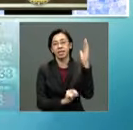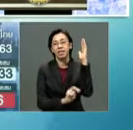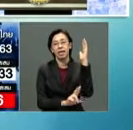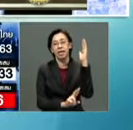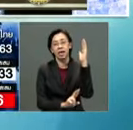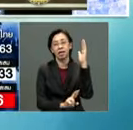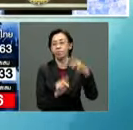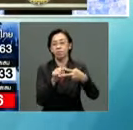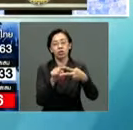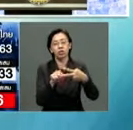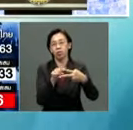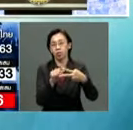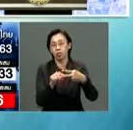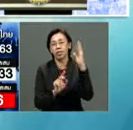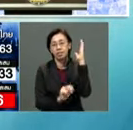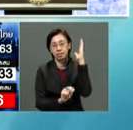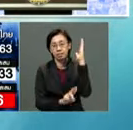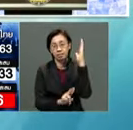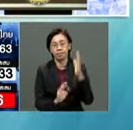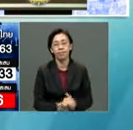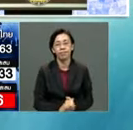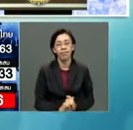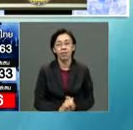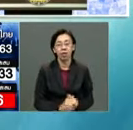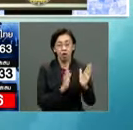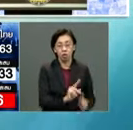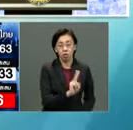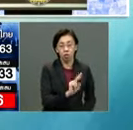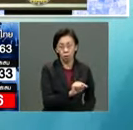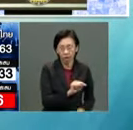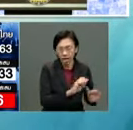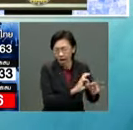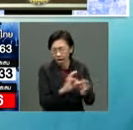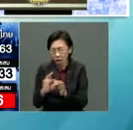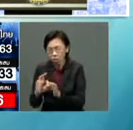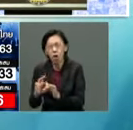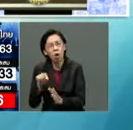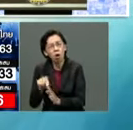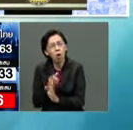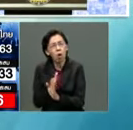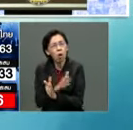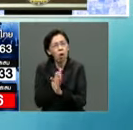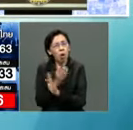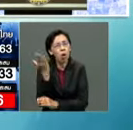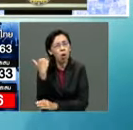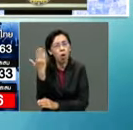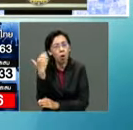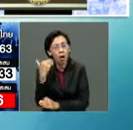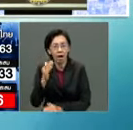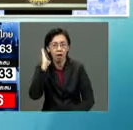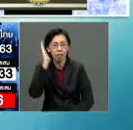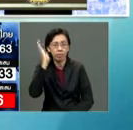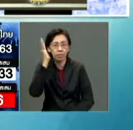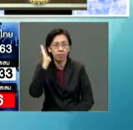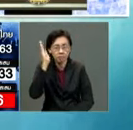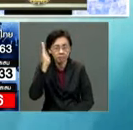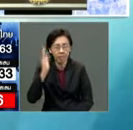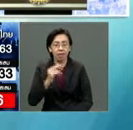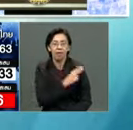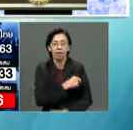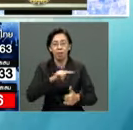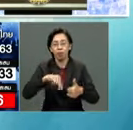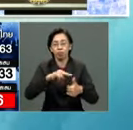รายนะครับเชื่อมโยงกับกรณีก่อนหน้านี้จำได้ไหมครับก็คือมีกรณีของผู้ชายคนหนึ่งไปรักษาตัว